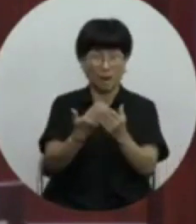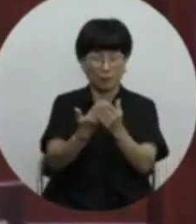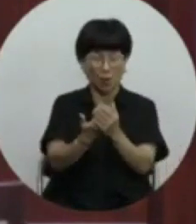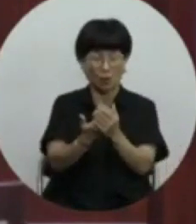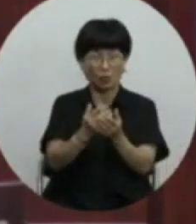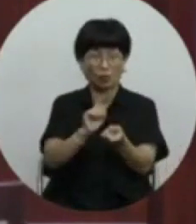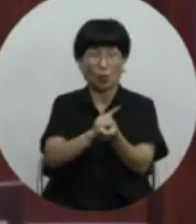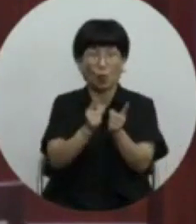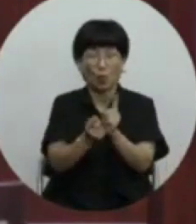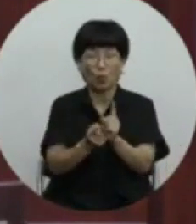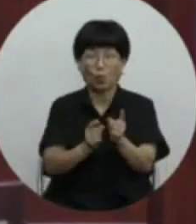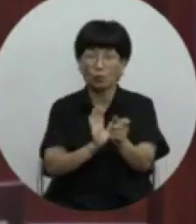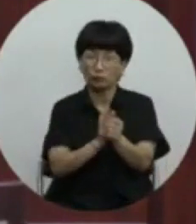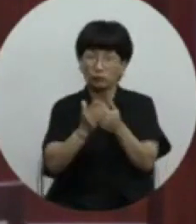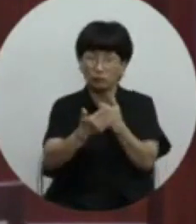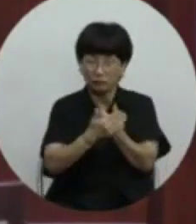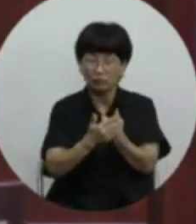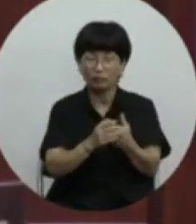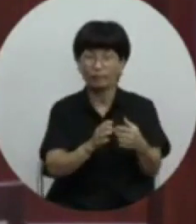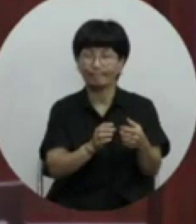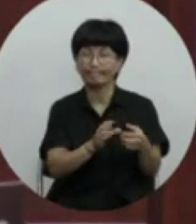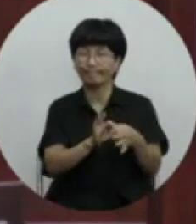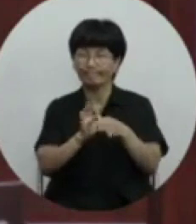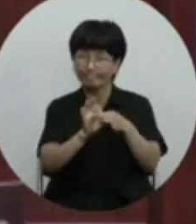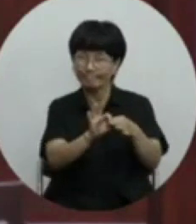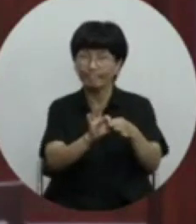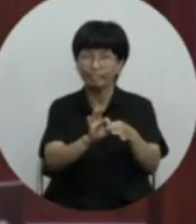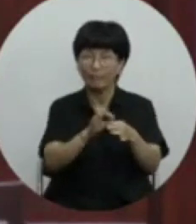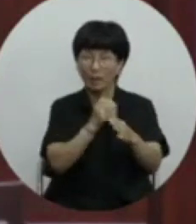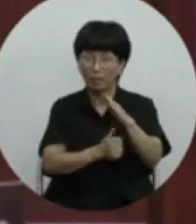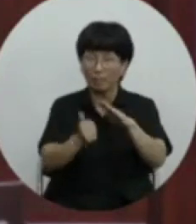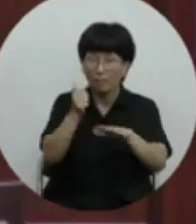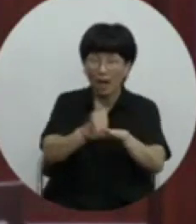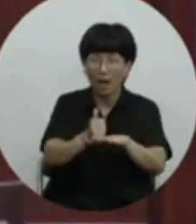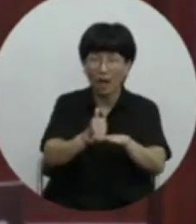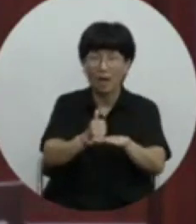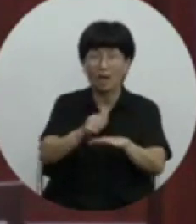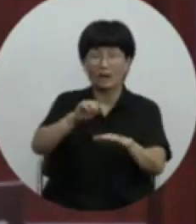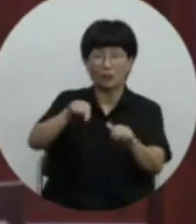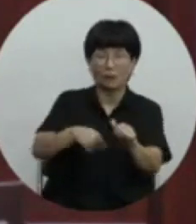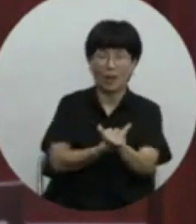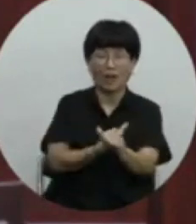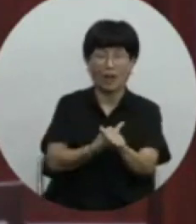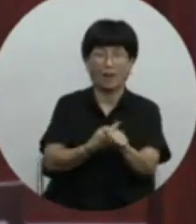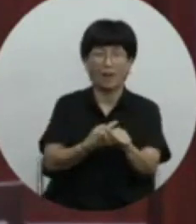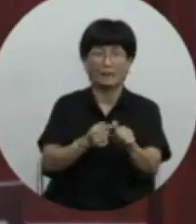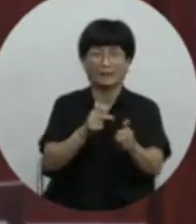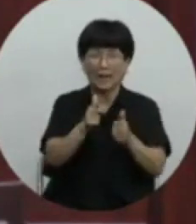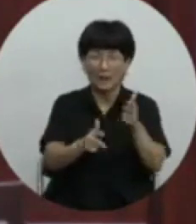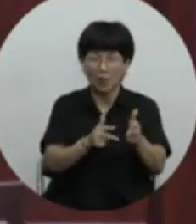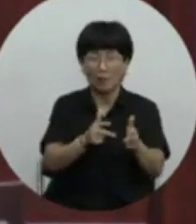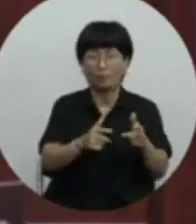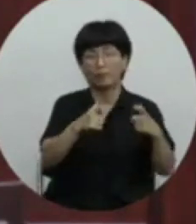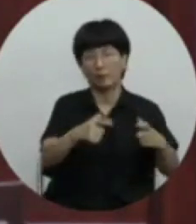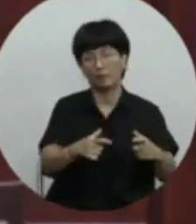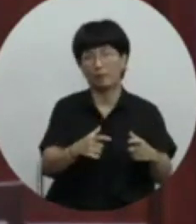상생협약을 이끌어냈으며 그 일환으로 지방산업단지 조성에 박차를 가하고